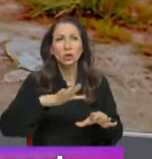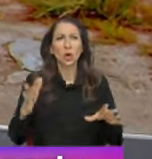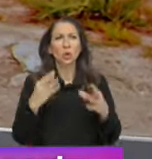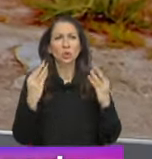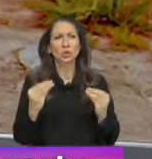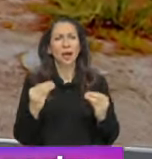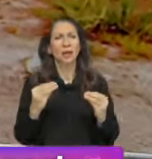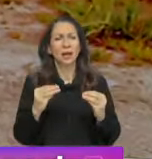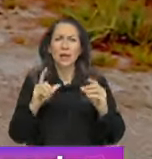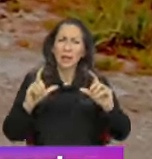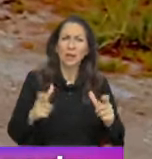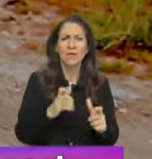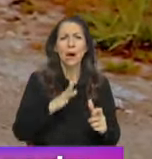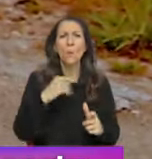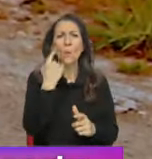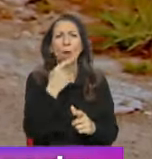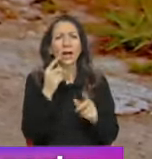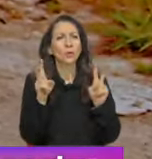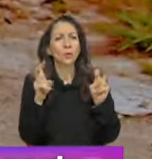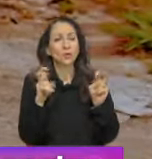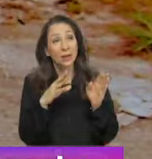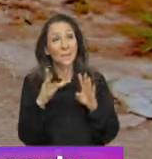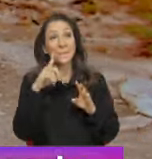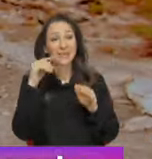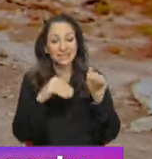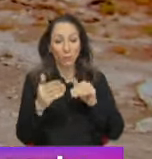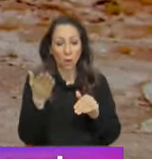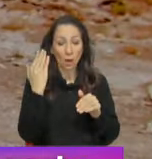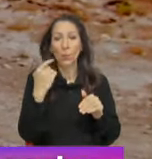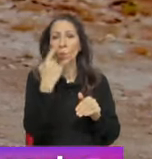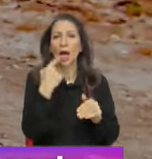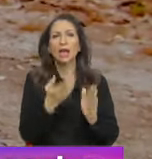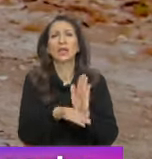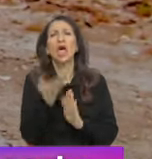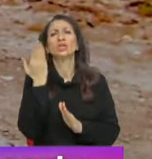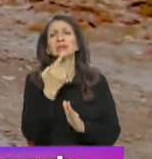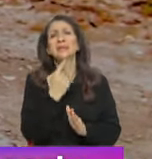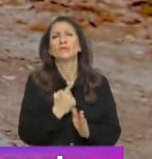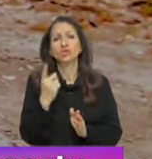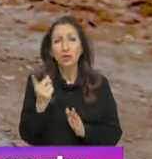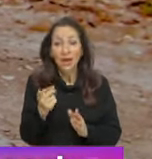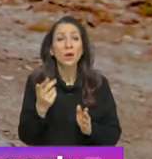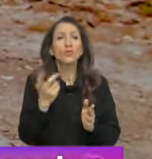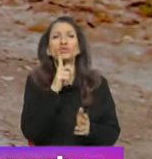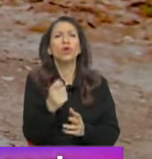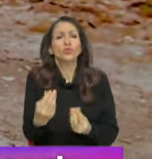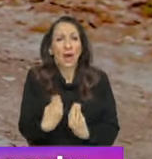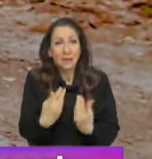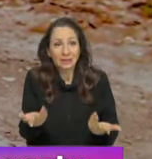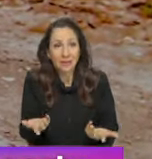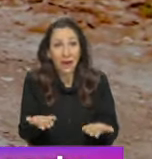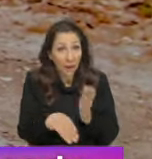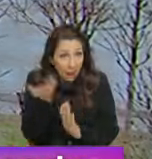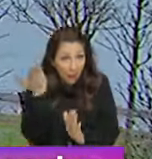güzel sürenler var mülakat meselesine buradan geçiş yapalım Mayıs seçiminden öncesinde mülakatlar kalkacak denilmişti ve söz verilmişti